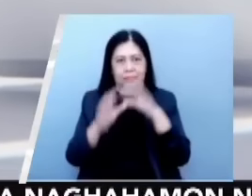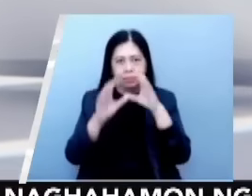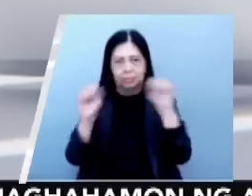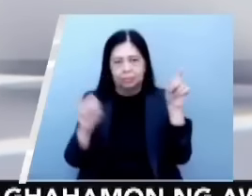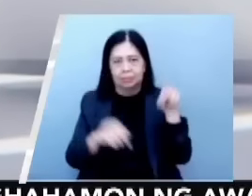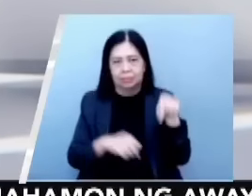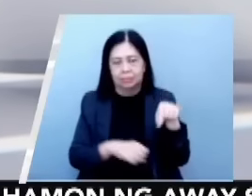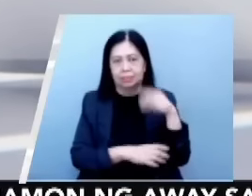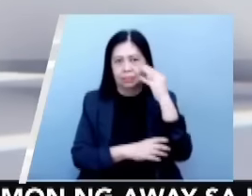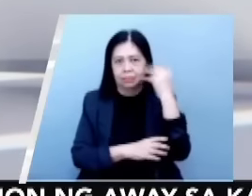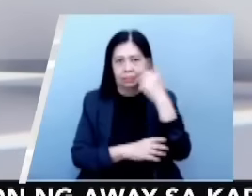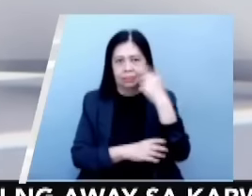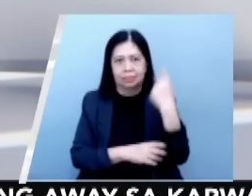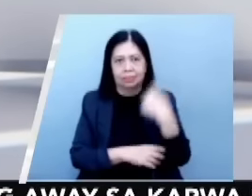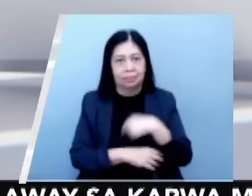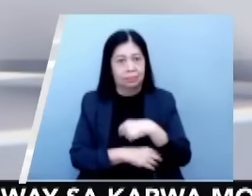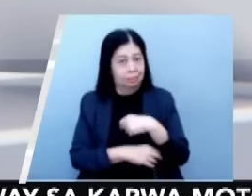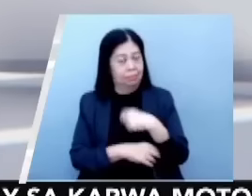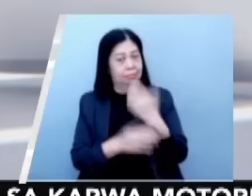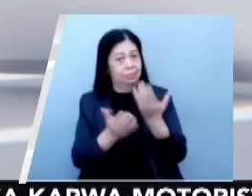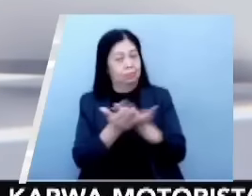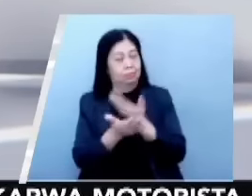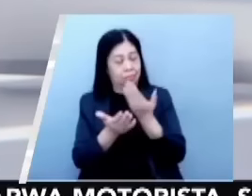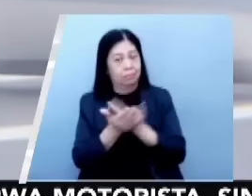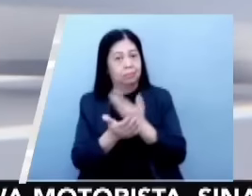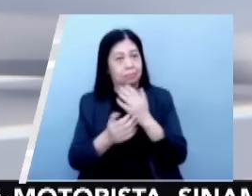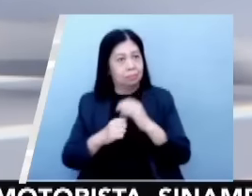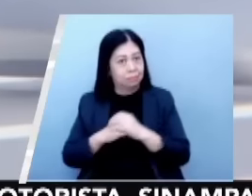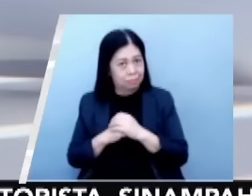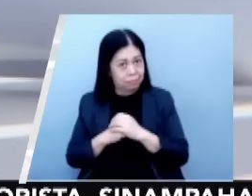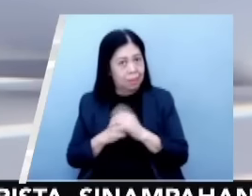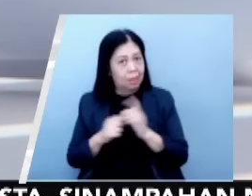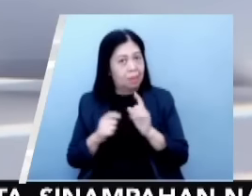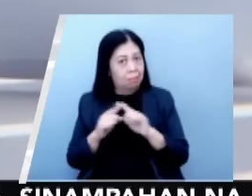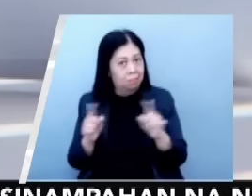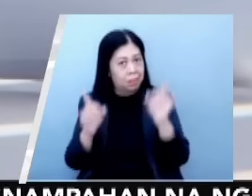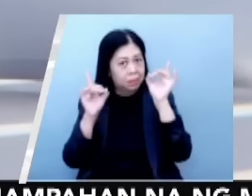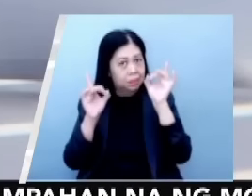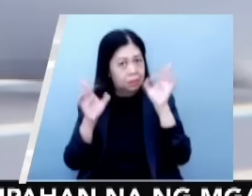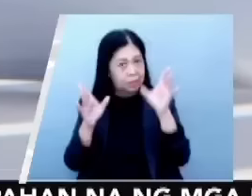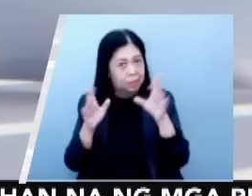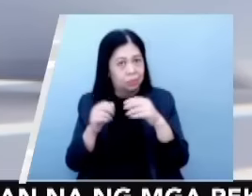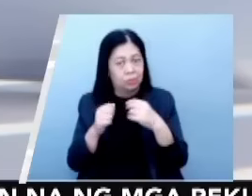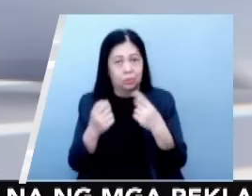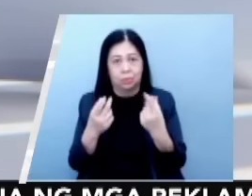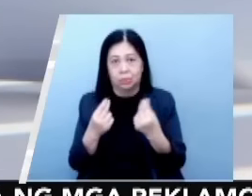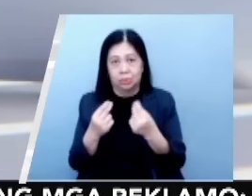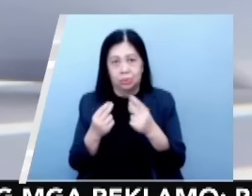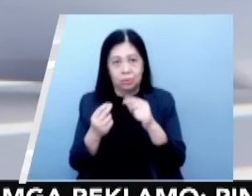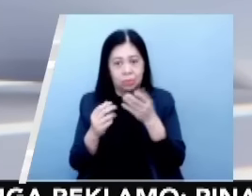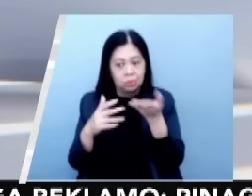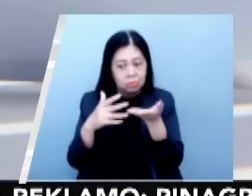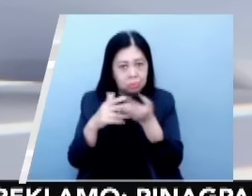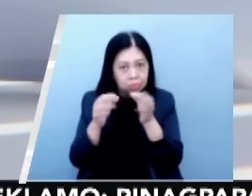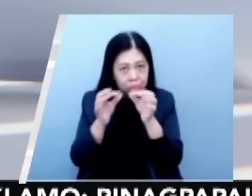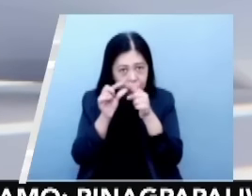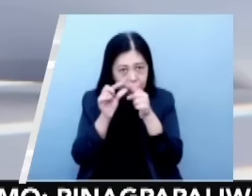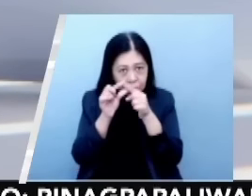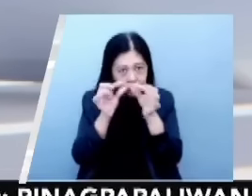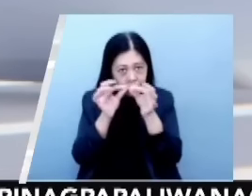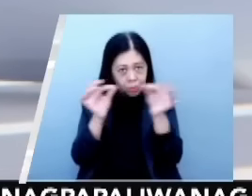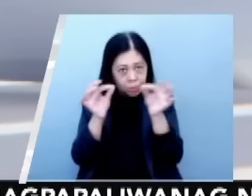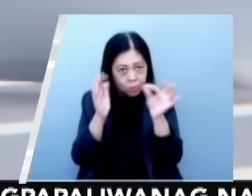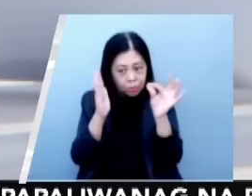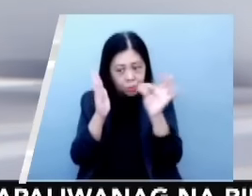ingenious and dangerous provision na isisingit nila yon kasi mas madali